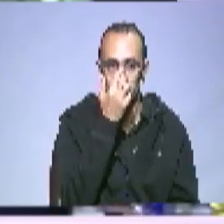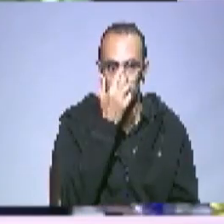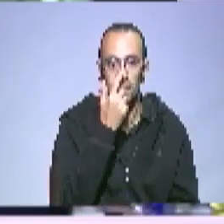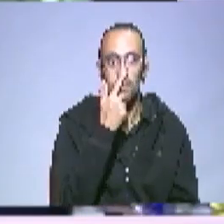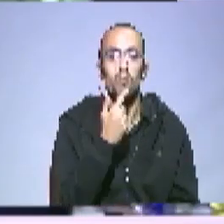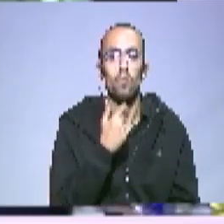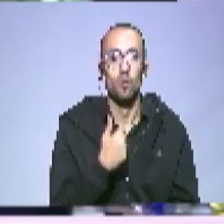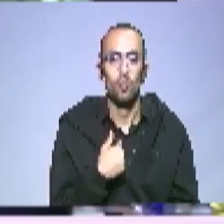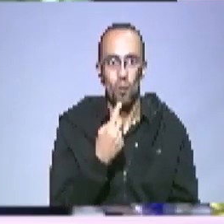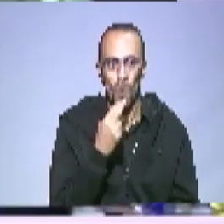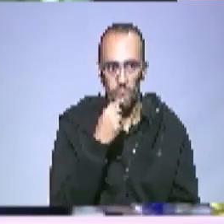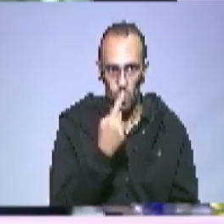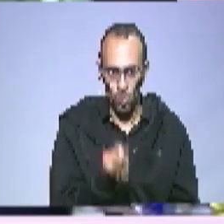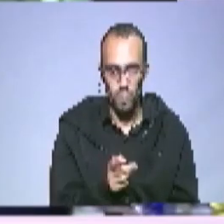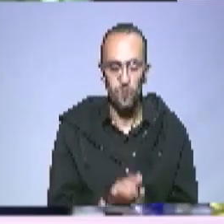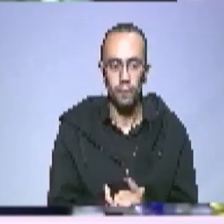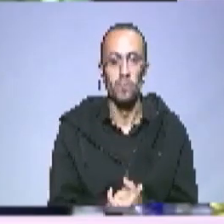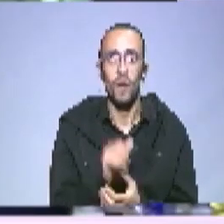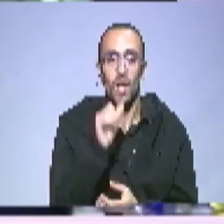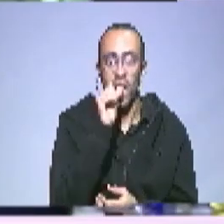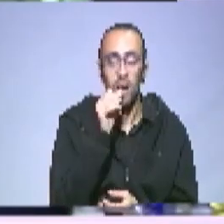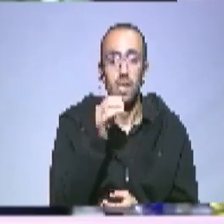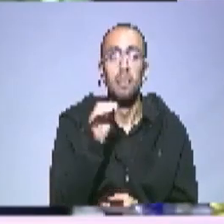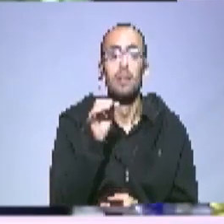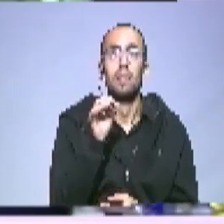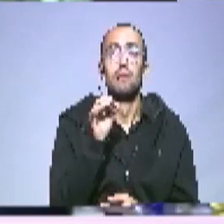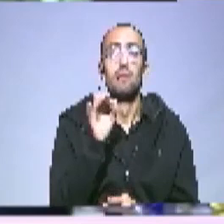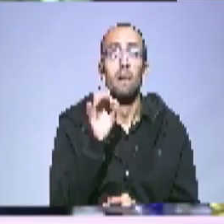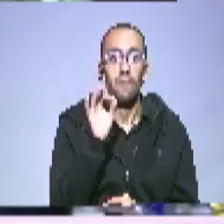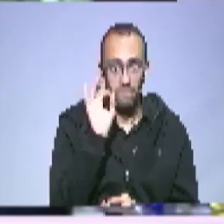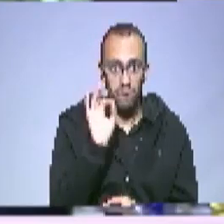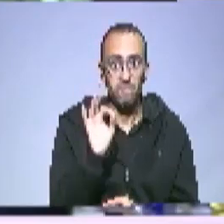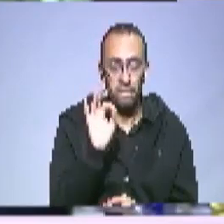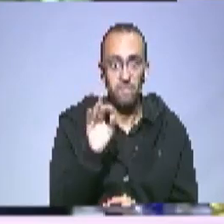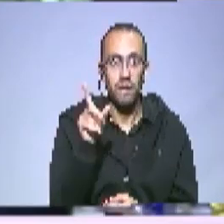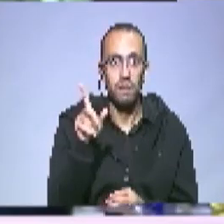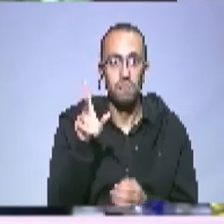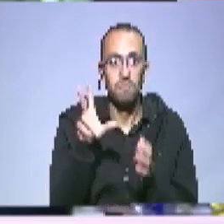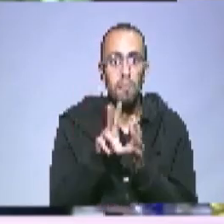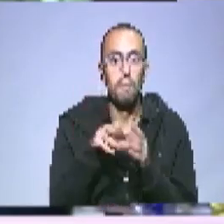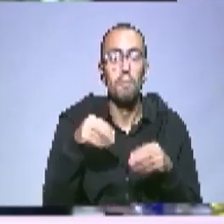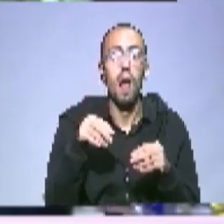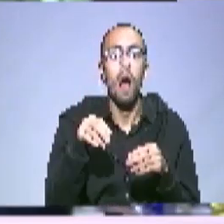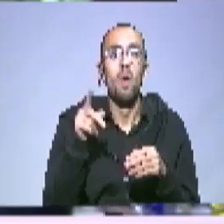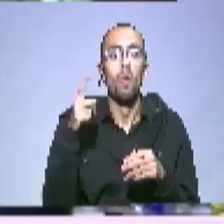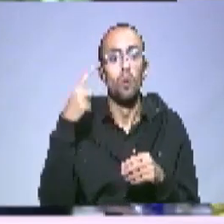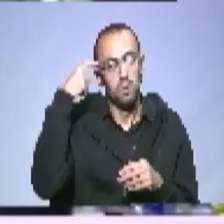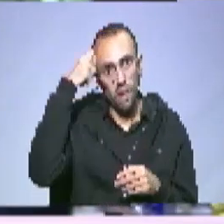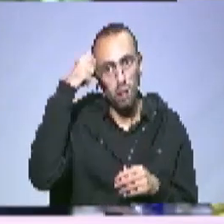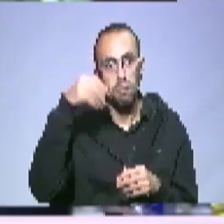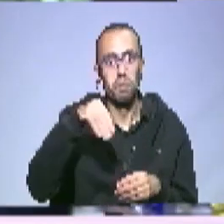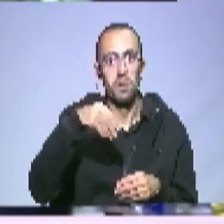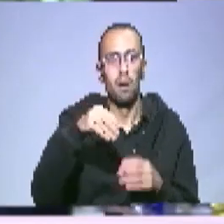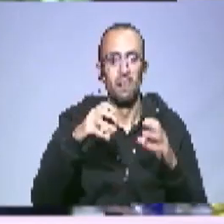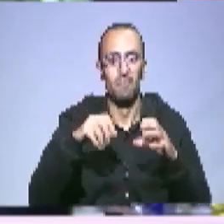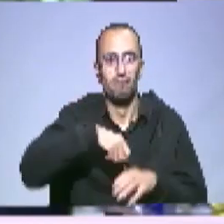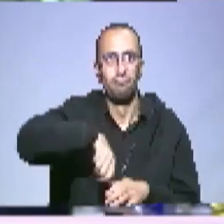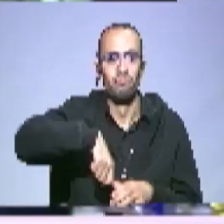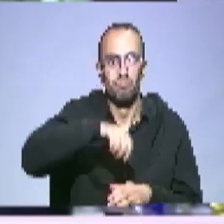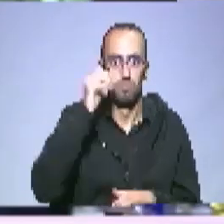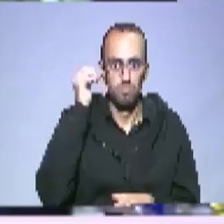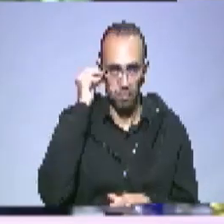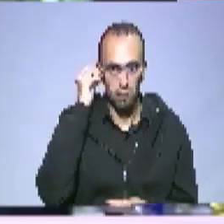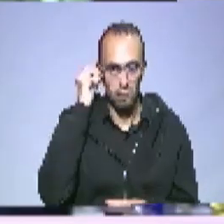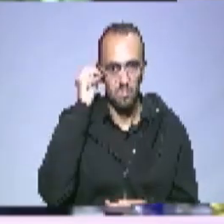قلنا الطحينه سمسم هي ليها مطحنه على فكره بتتباع في وسط البلد، مطاحن صغيرة كده بتحطي